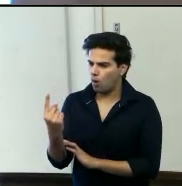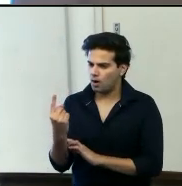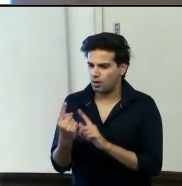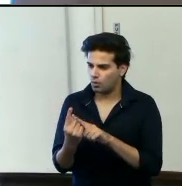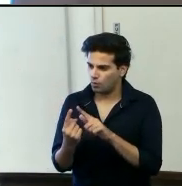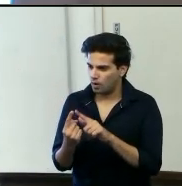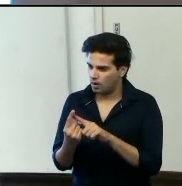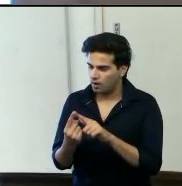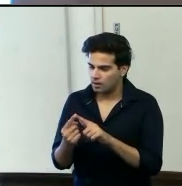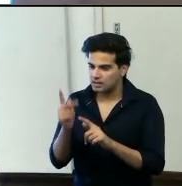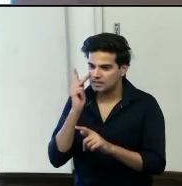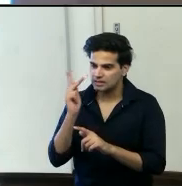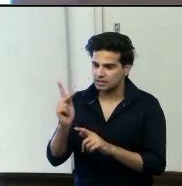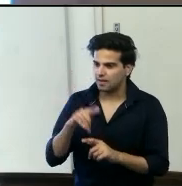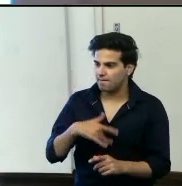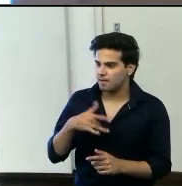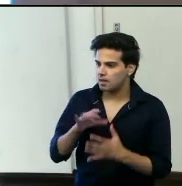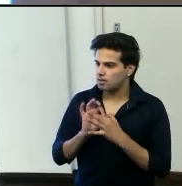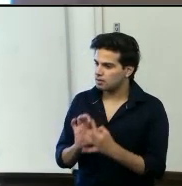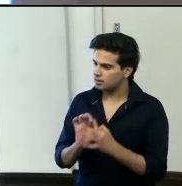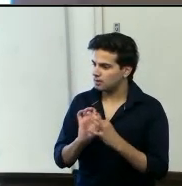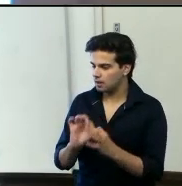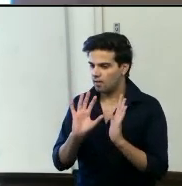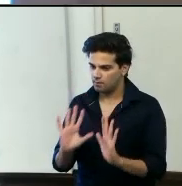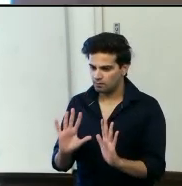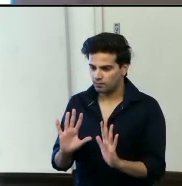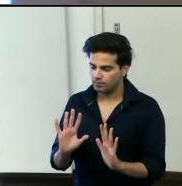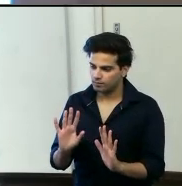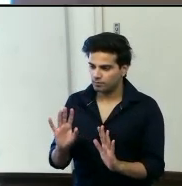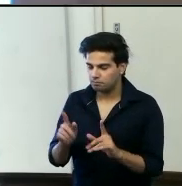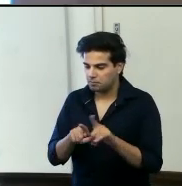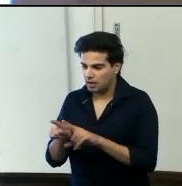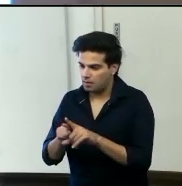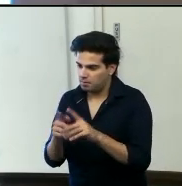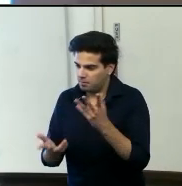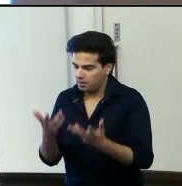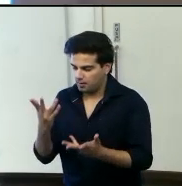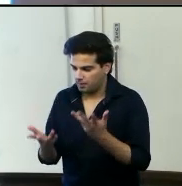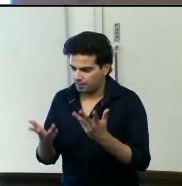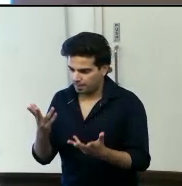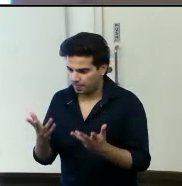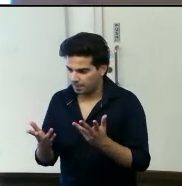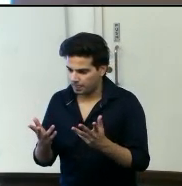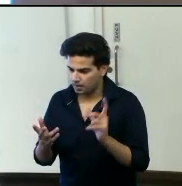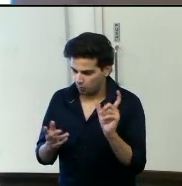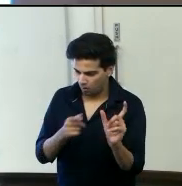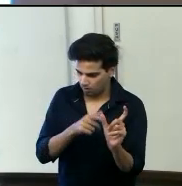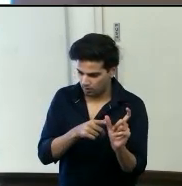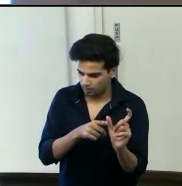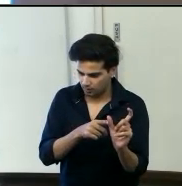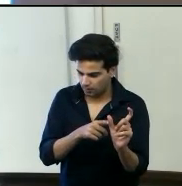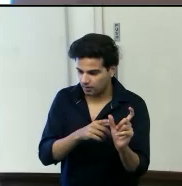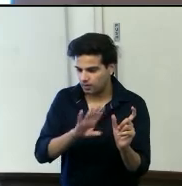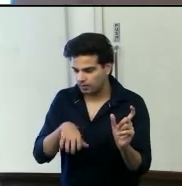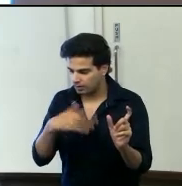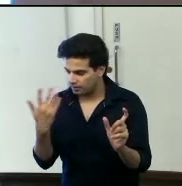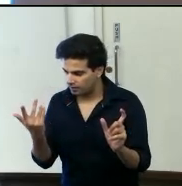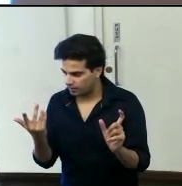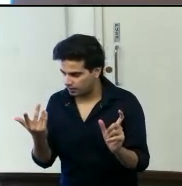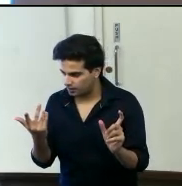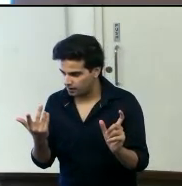ಒಂದು ಮಟ್ಟಕ್ಕೆ ಮೌನ ಬಹಳ ಮುಖ್ಯ. ಅಂದರೆ ಅಲ್ಲಿ ಬೇರೆ ಏನೂ ಇದೇ ಬರಬೇಕಾಗಿಲ್ಲ, ಶಬ್ದಗಳೇ ಬೇಕಾಗಿಲ್ಲ. ಭಾಳ